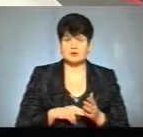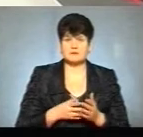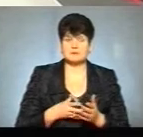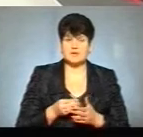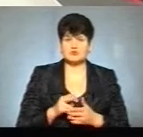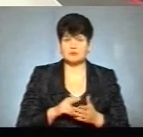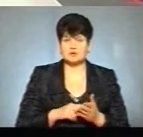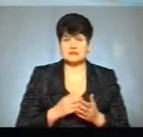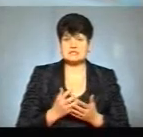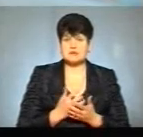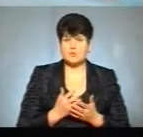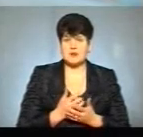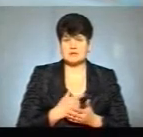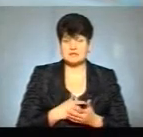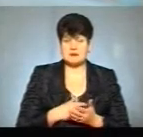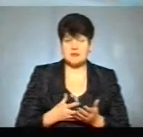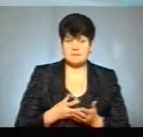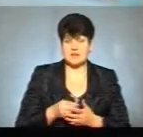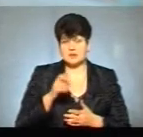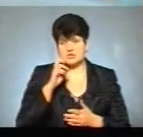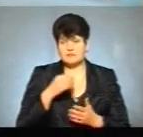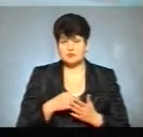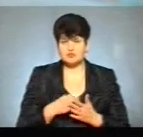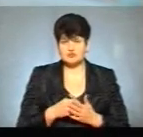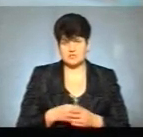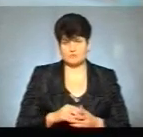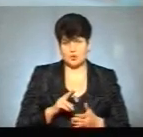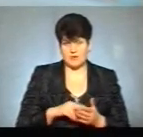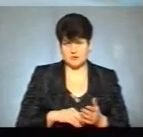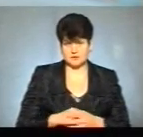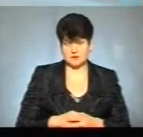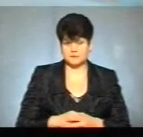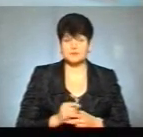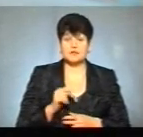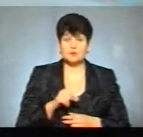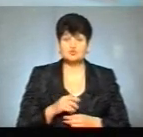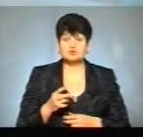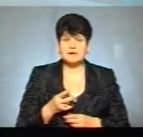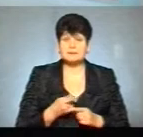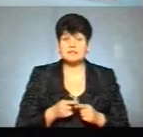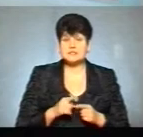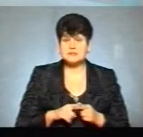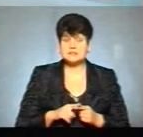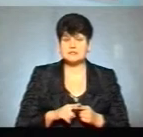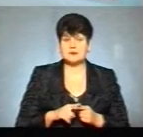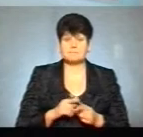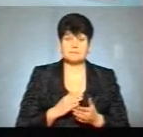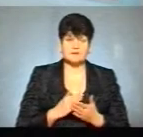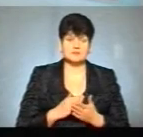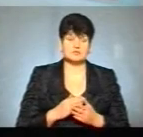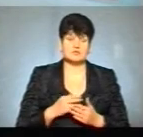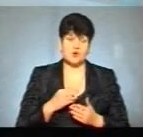сплачує податки, заробляє на себе і ще сплачує державний бюджет податки. Тому треба, я думаю, що це мав на увазі Віталій